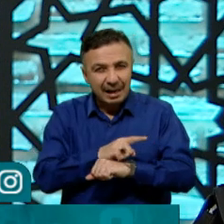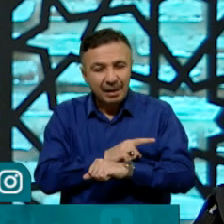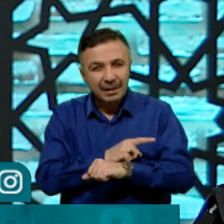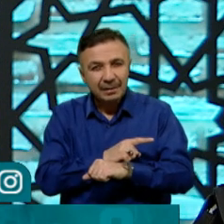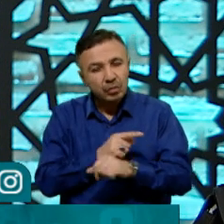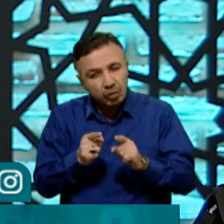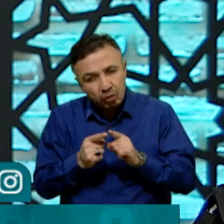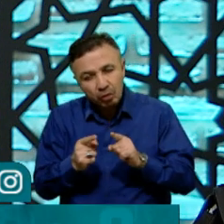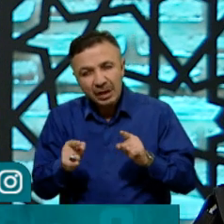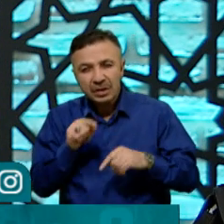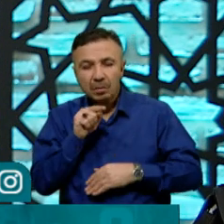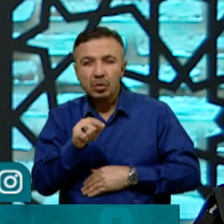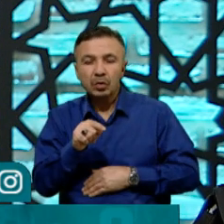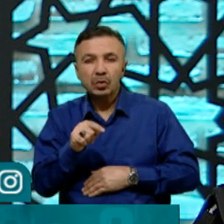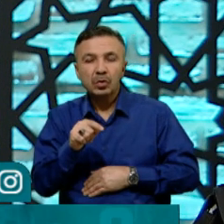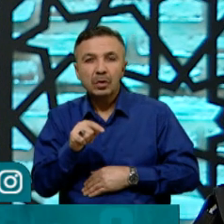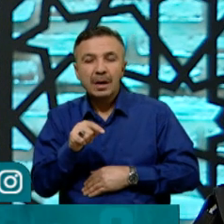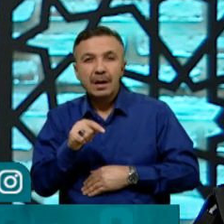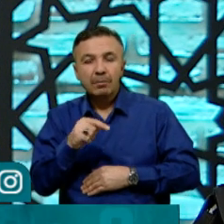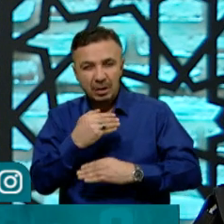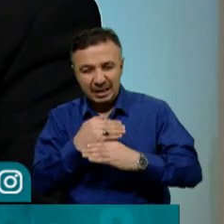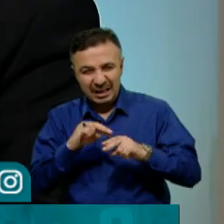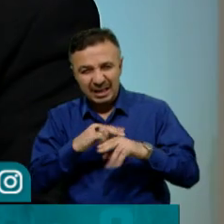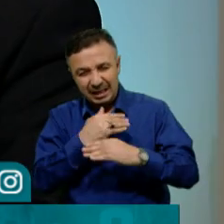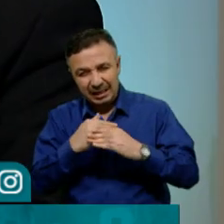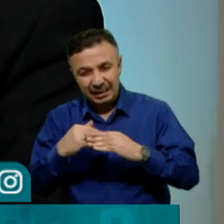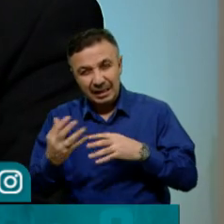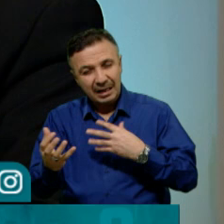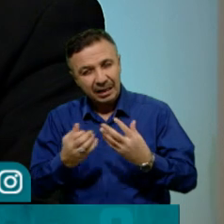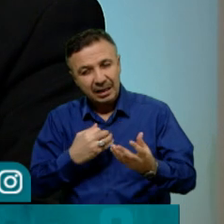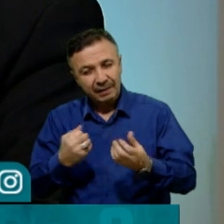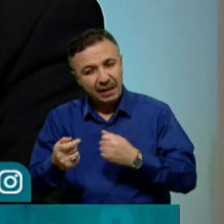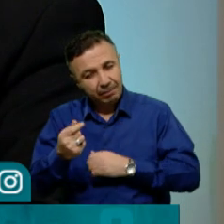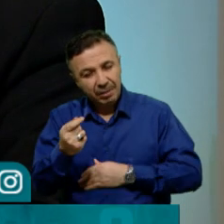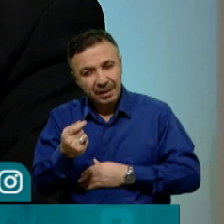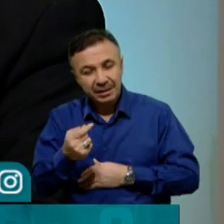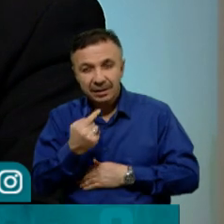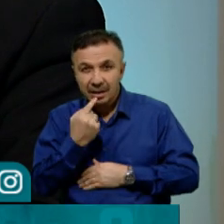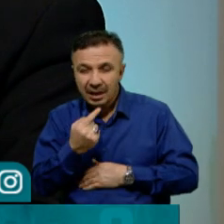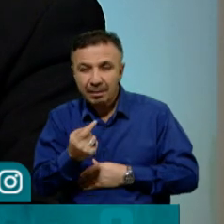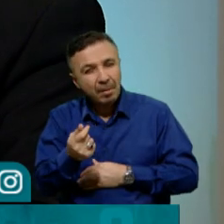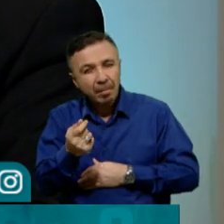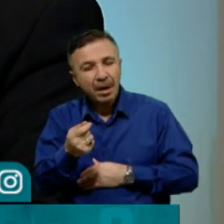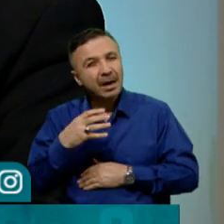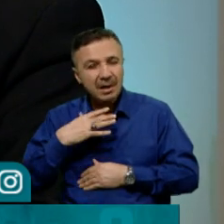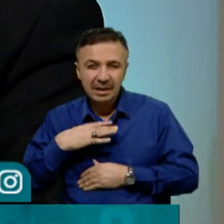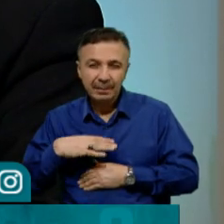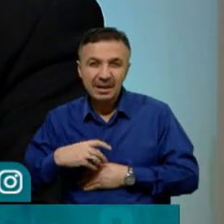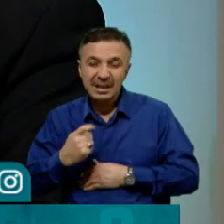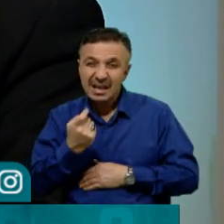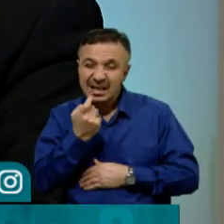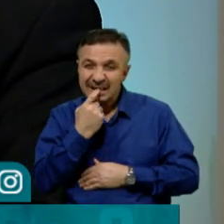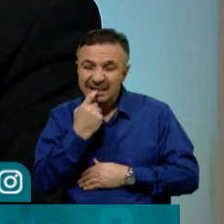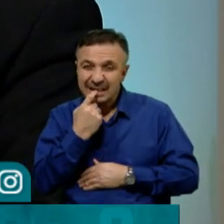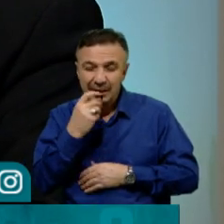içinde bunun kullanım ücreti de şudur deyip belli bir ücret istemesinde bir problem